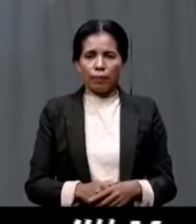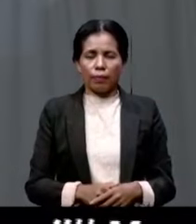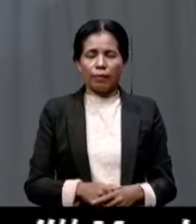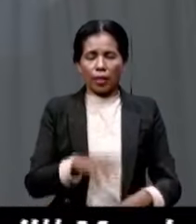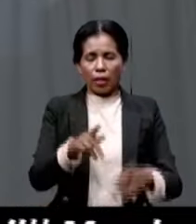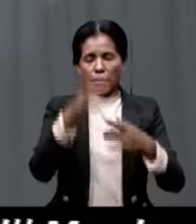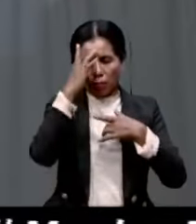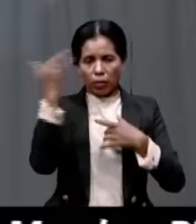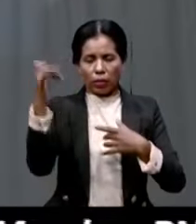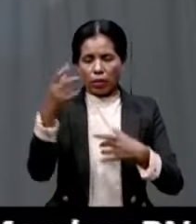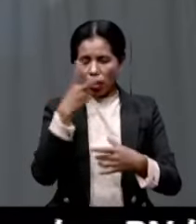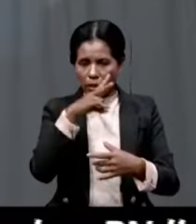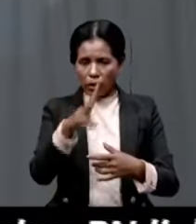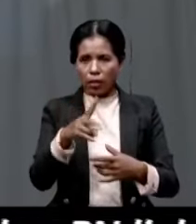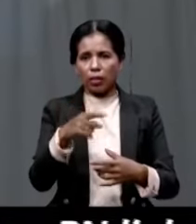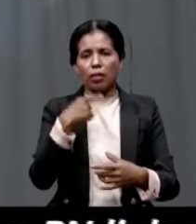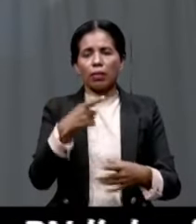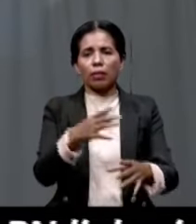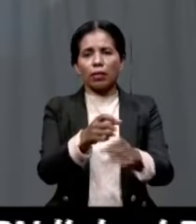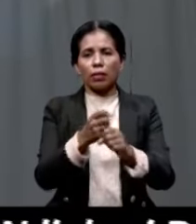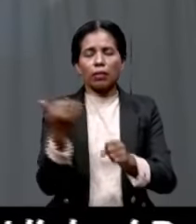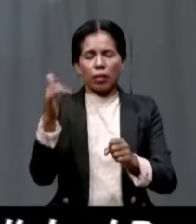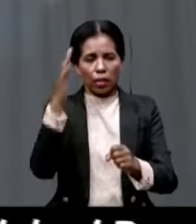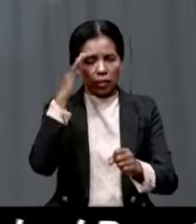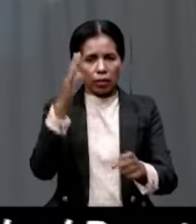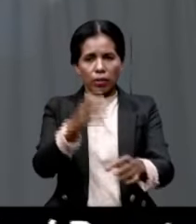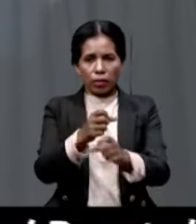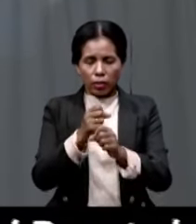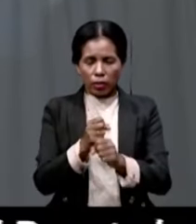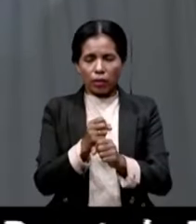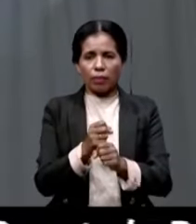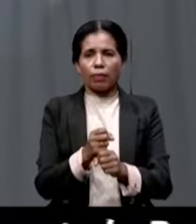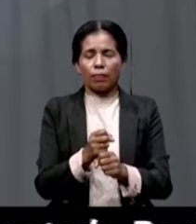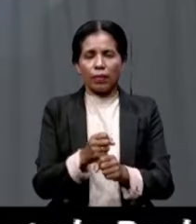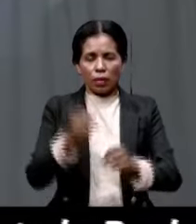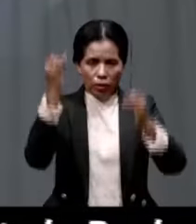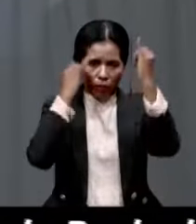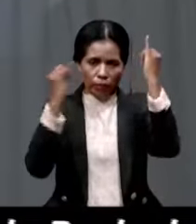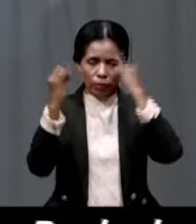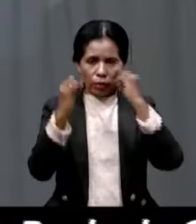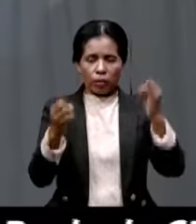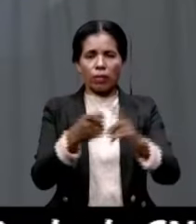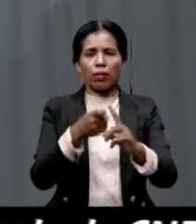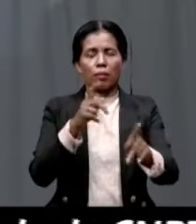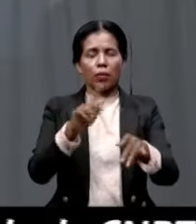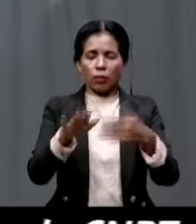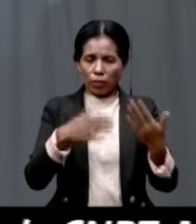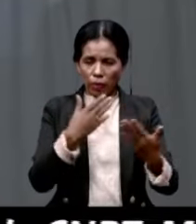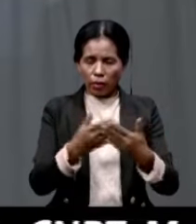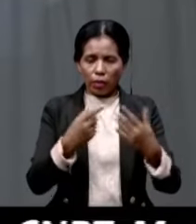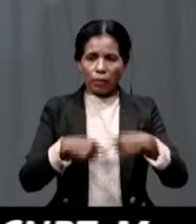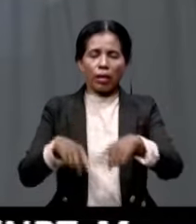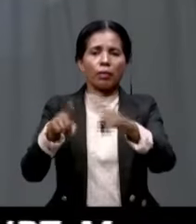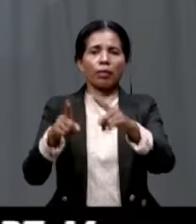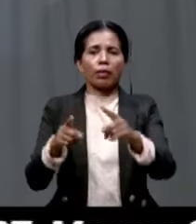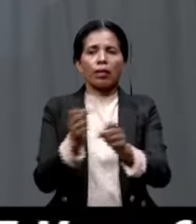paciente sira até que ela ida ne bema katusimu então sira tem sira sim ona com ver be informação ku si emo toto ne bema ba hena ba